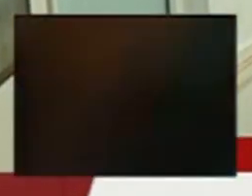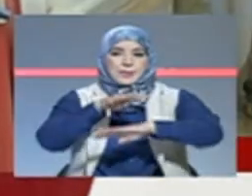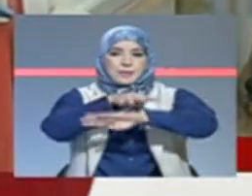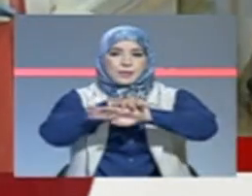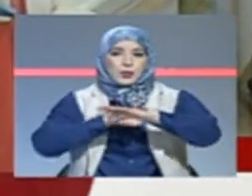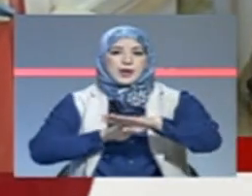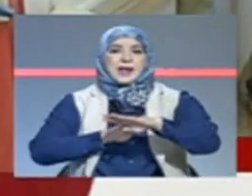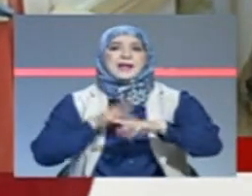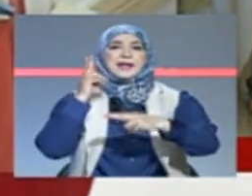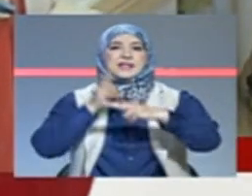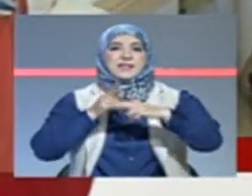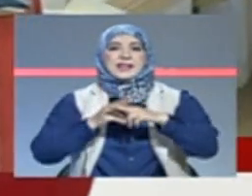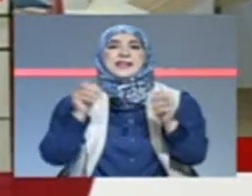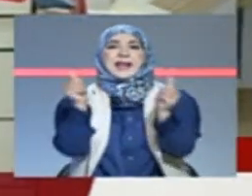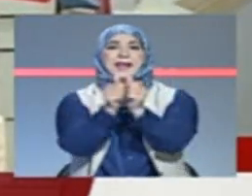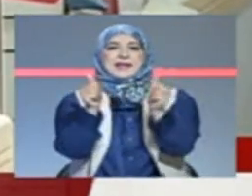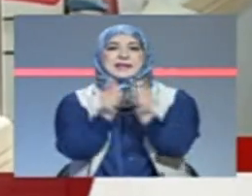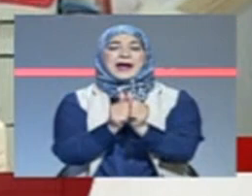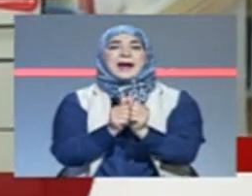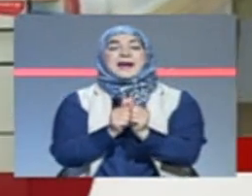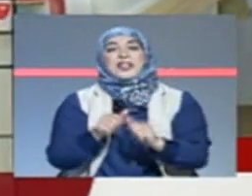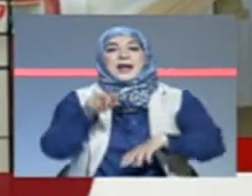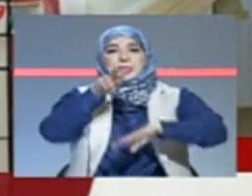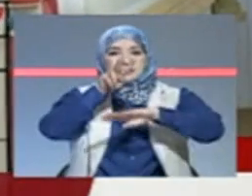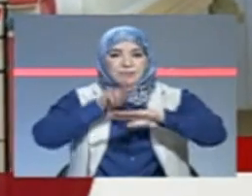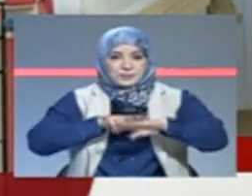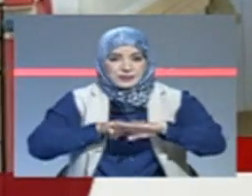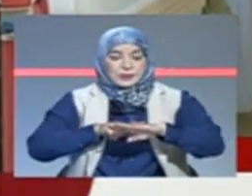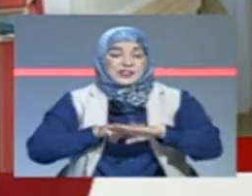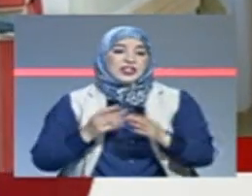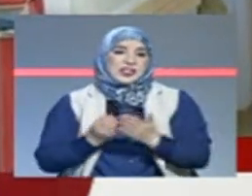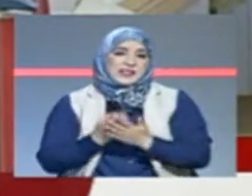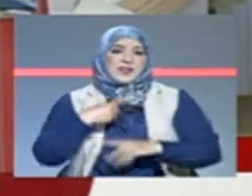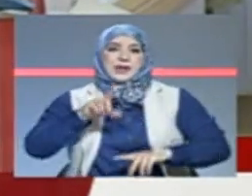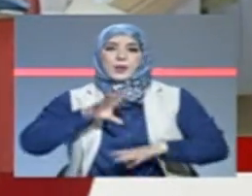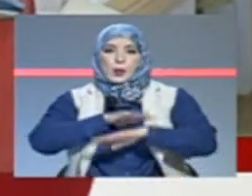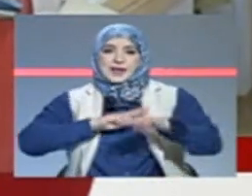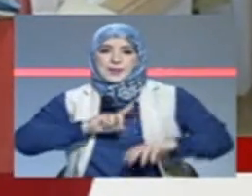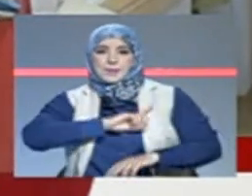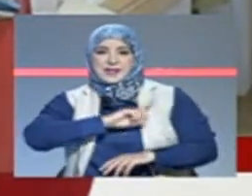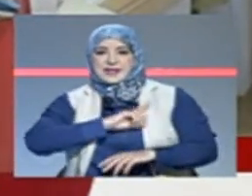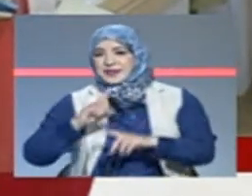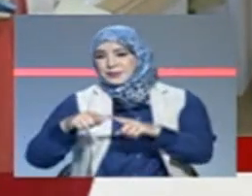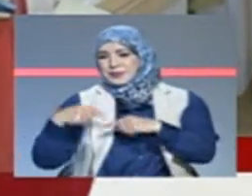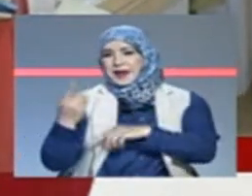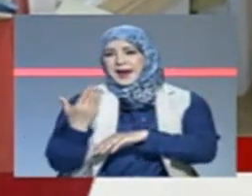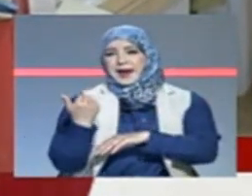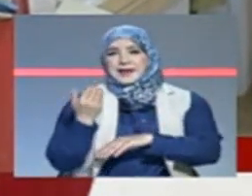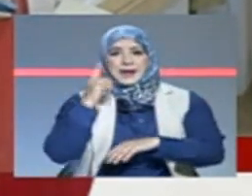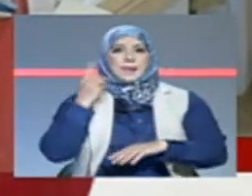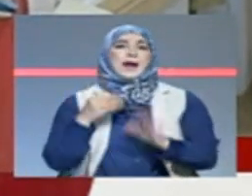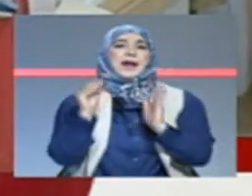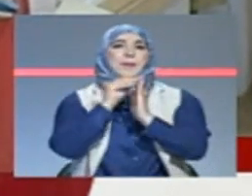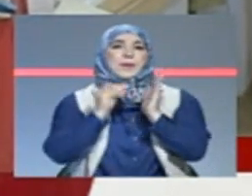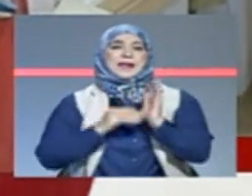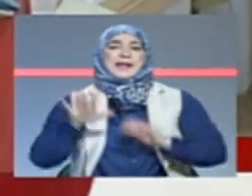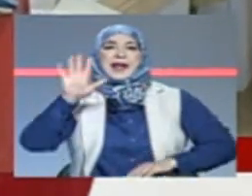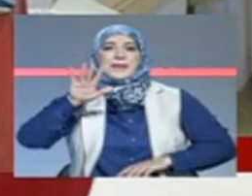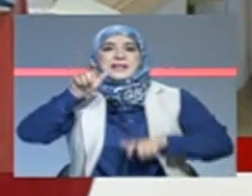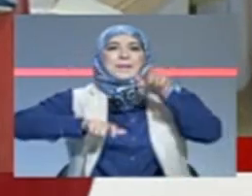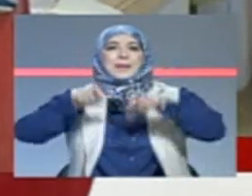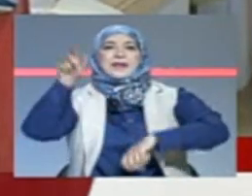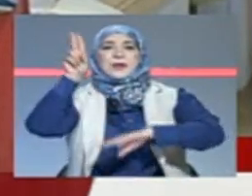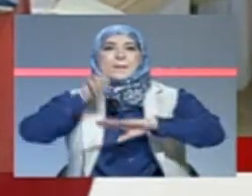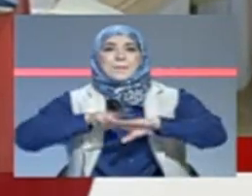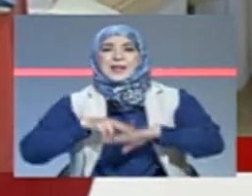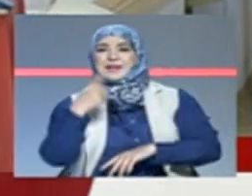صفاقس 11 حالة وفاة جديدة، فيما حافظت ولاية مدنين منذ عدة أيام على معدل 5 وفيات في